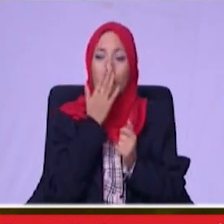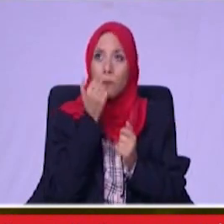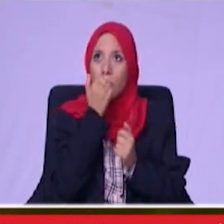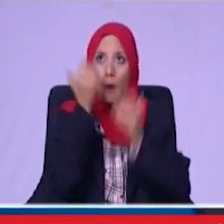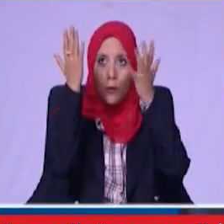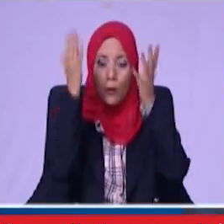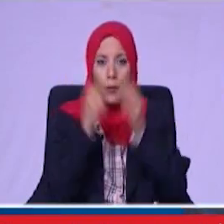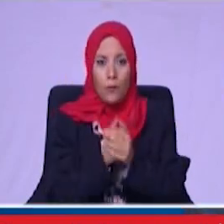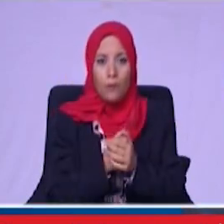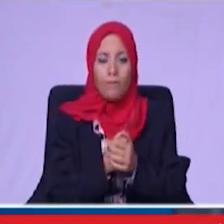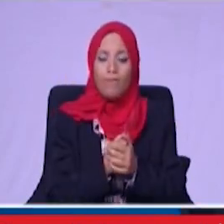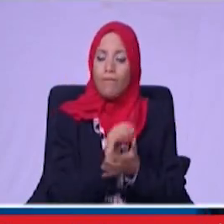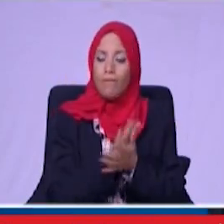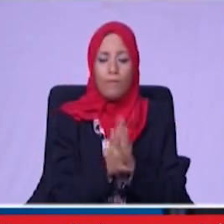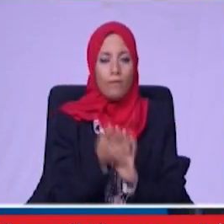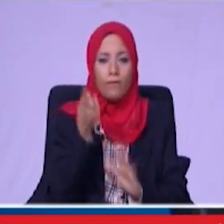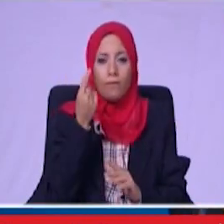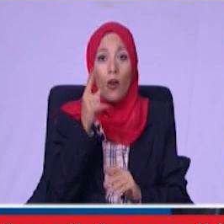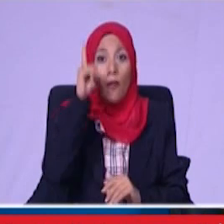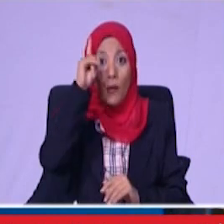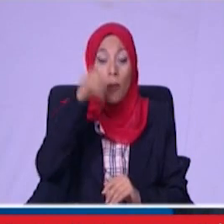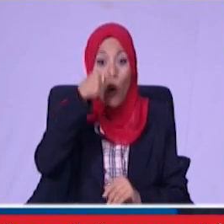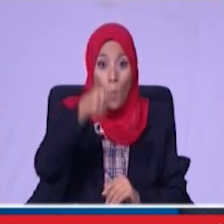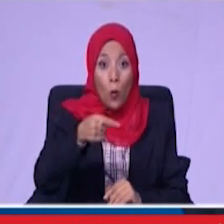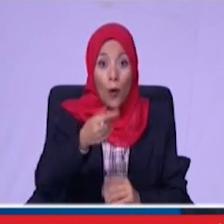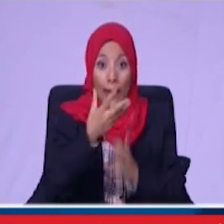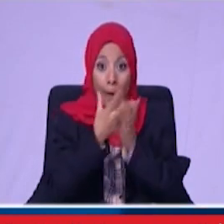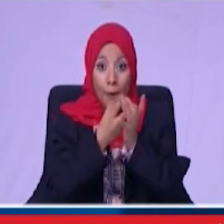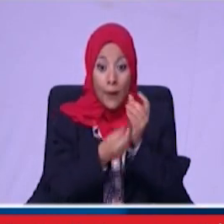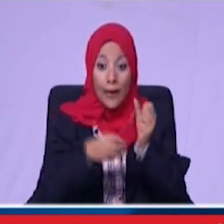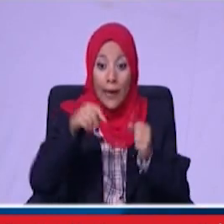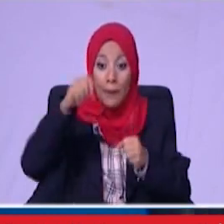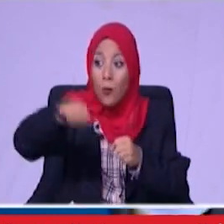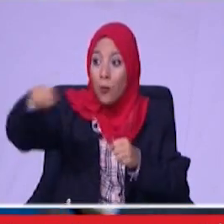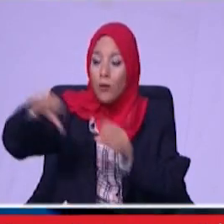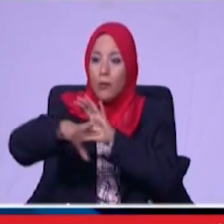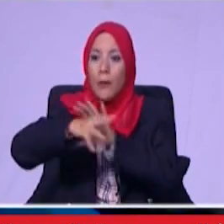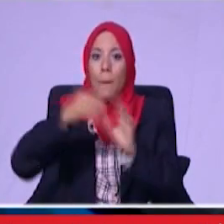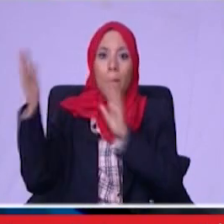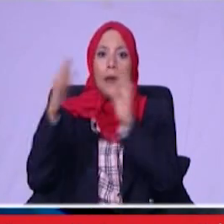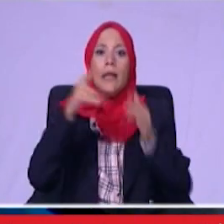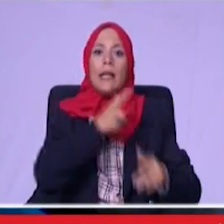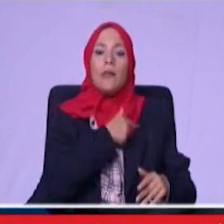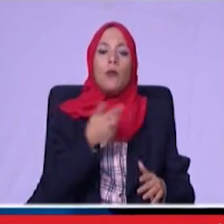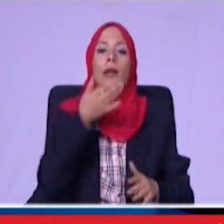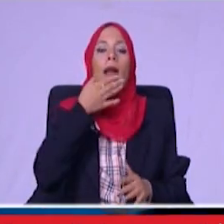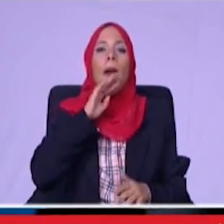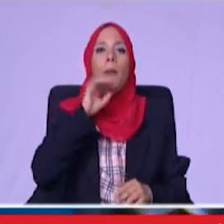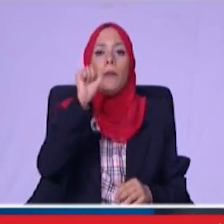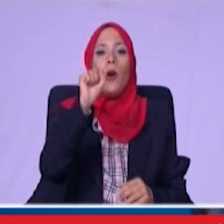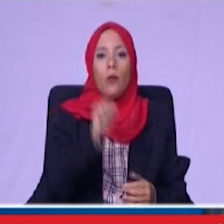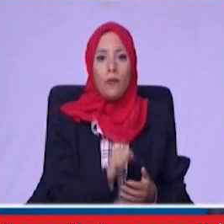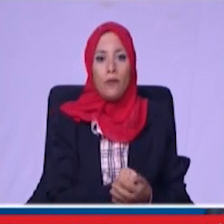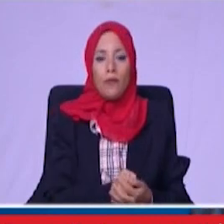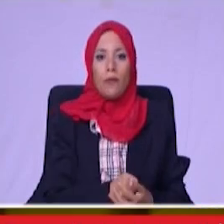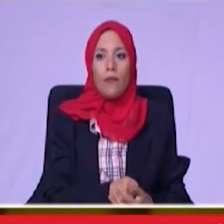لله ان لله وان اليه راجعون فيقول الله عز وجل ابنه لعبدي بيتا في الجنه وسموه بيت الحمد سيدنا